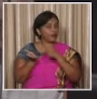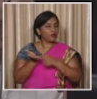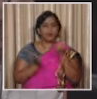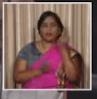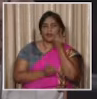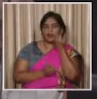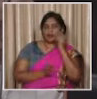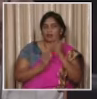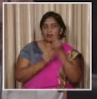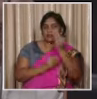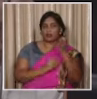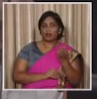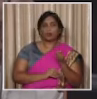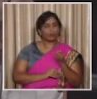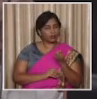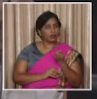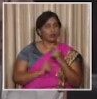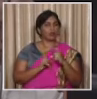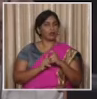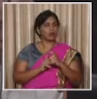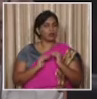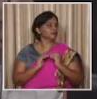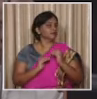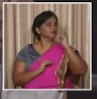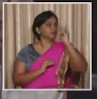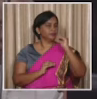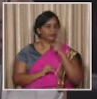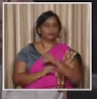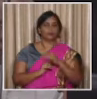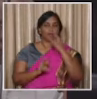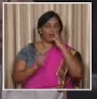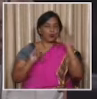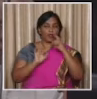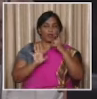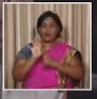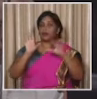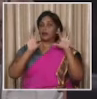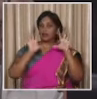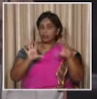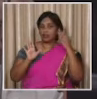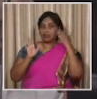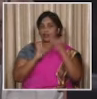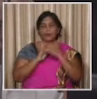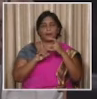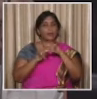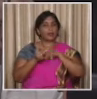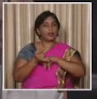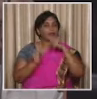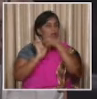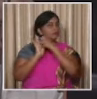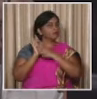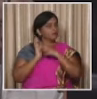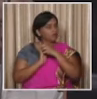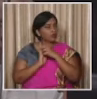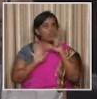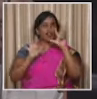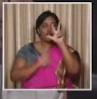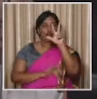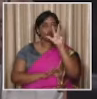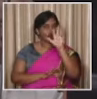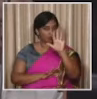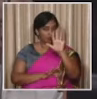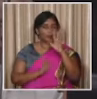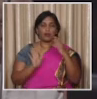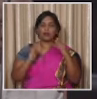රෝගීන්ට ලබා දෙන මුදල් දෙගුණ කර තිබෙනවා. කඳුකර දශකයේ යටතේ ප්‍රාදේශීය ලේසම් කොට්ටාස 89ක්